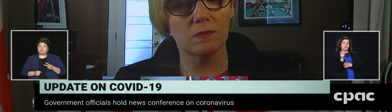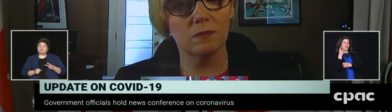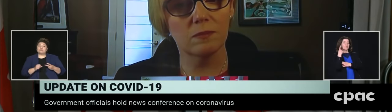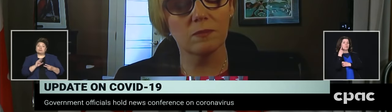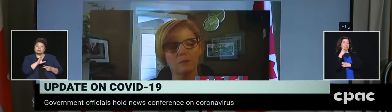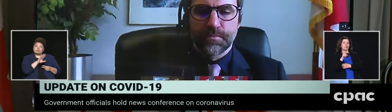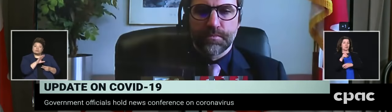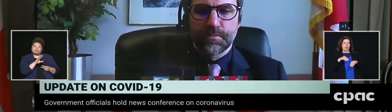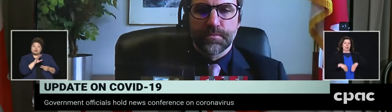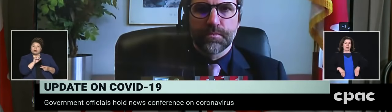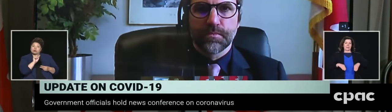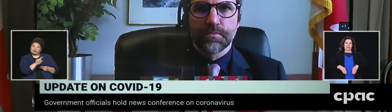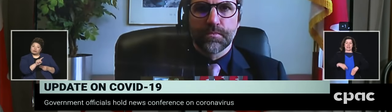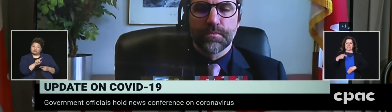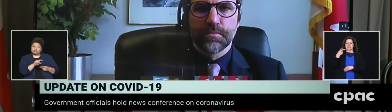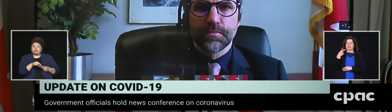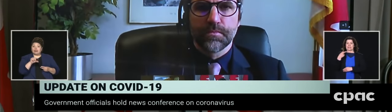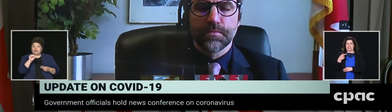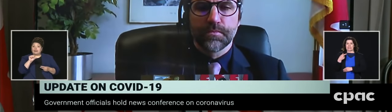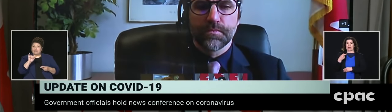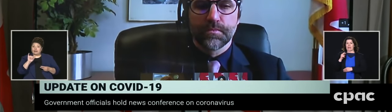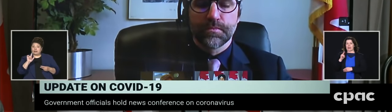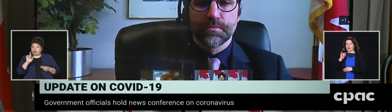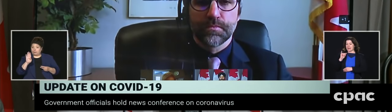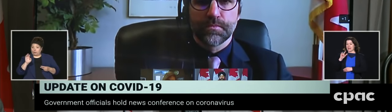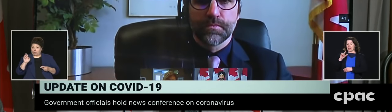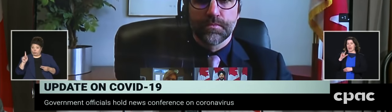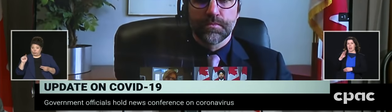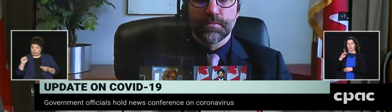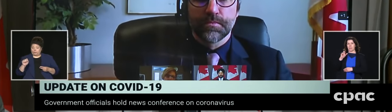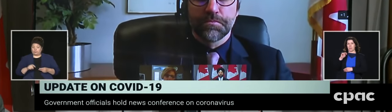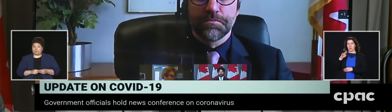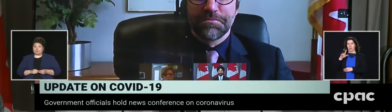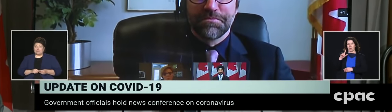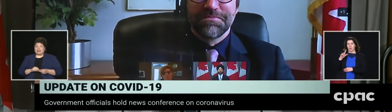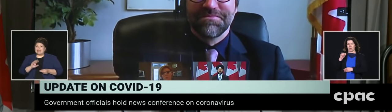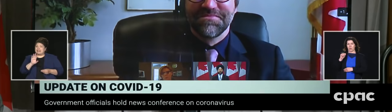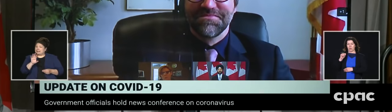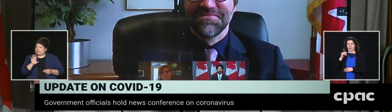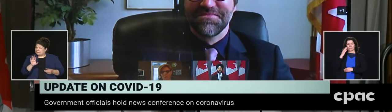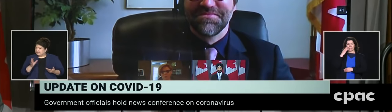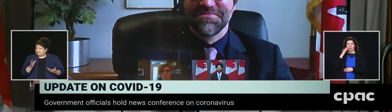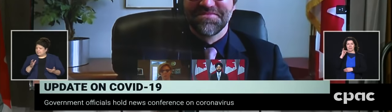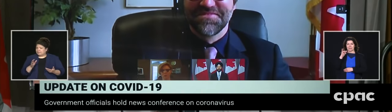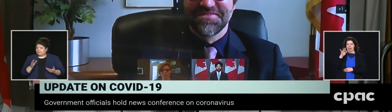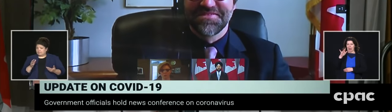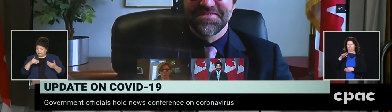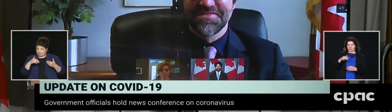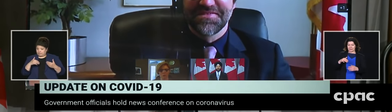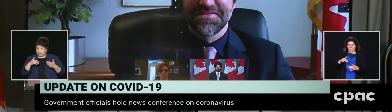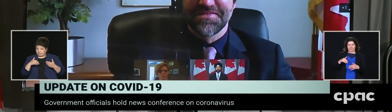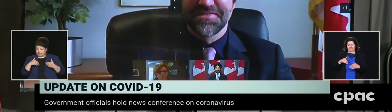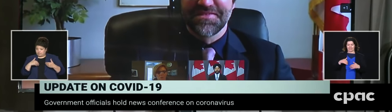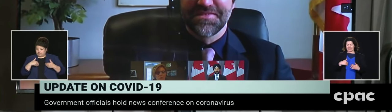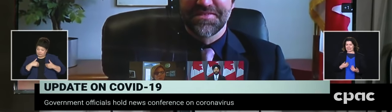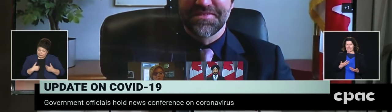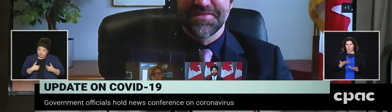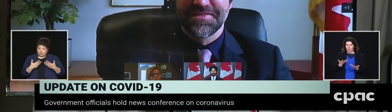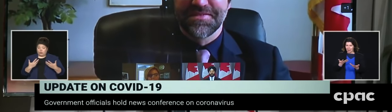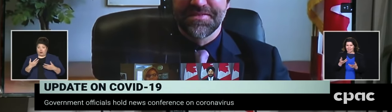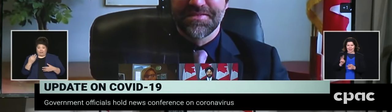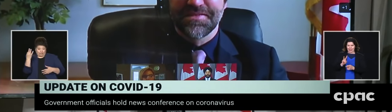d'aujourd'hui. Je ne sais pas si c'est la fatigue ou parce que c'est vendredi, mais je ne comprends pas exactement à quoi va servir l'argent.